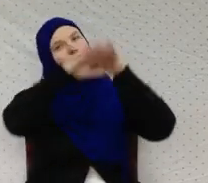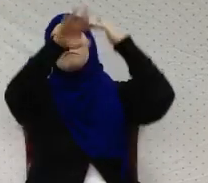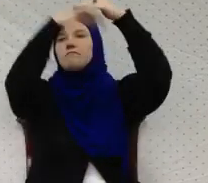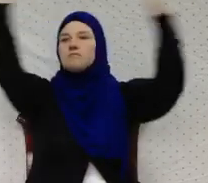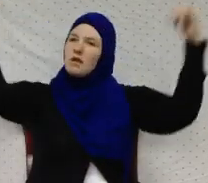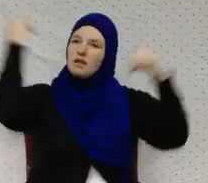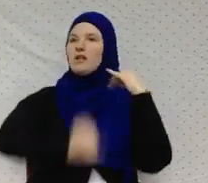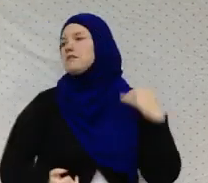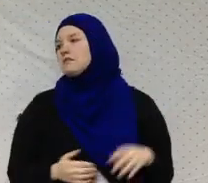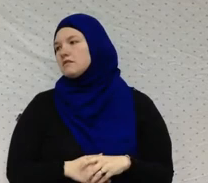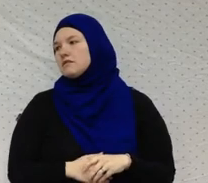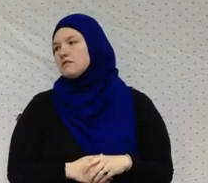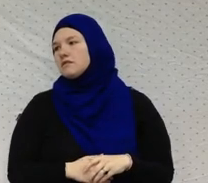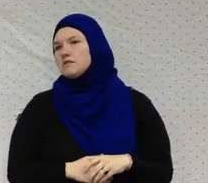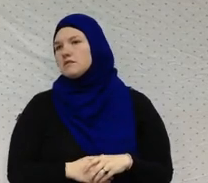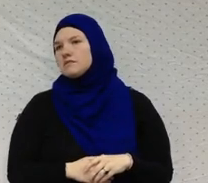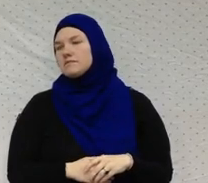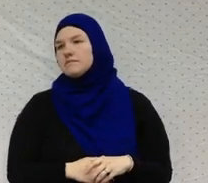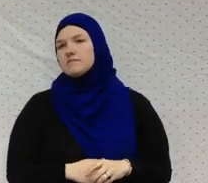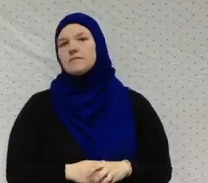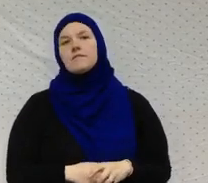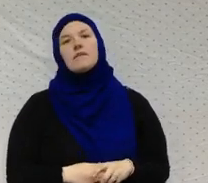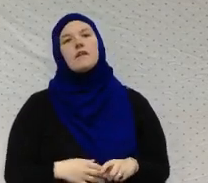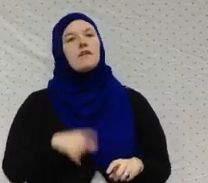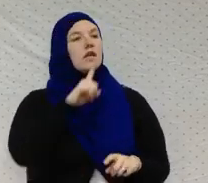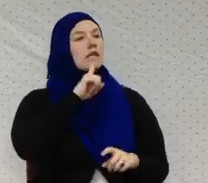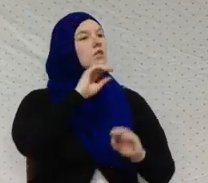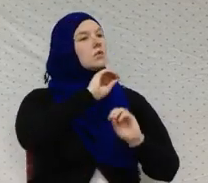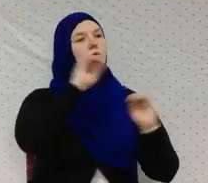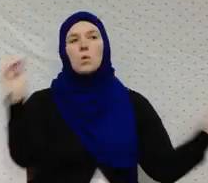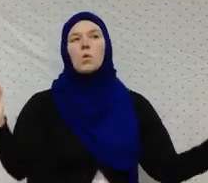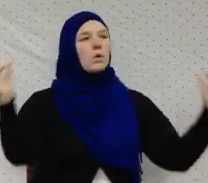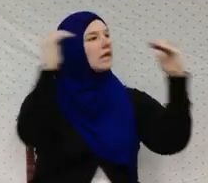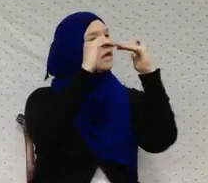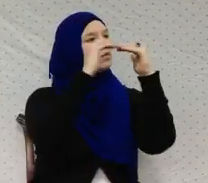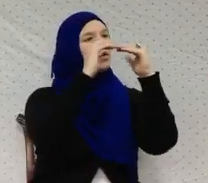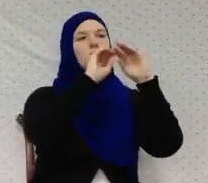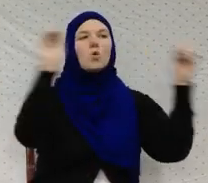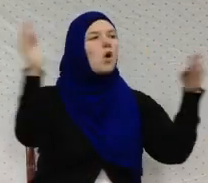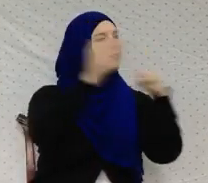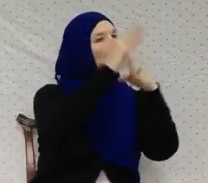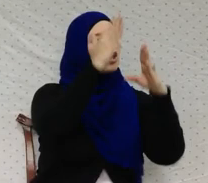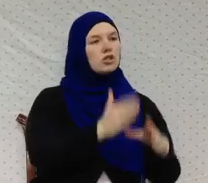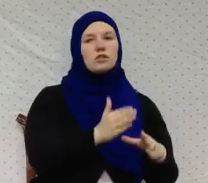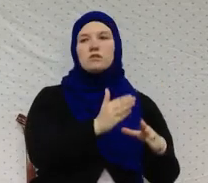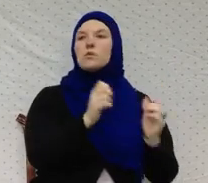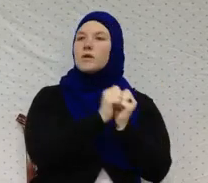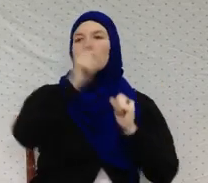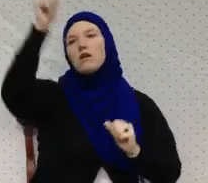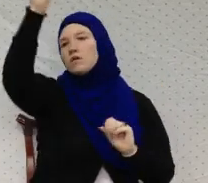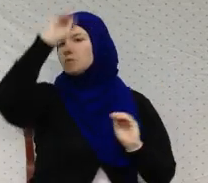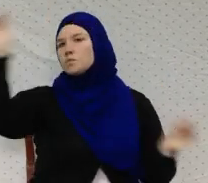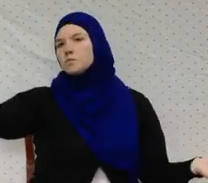Allah. لله رب العالمين لا شريك له. There is no equals. There are no